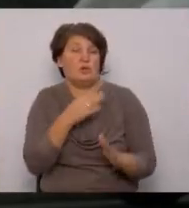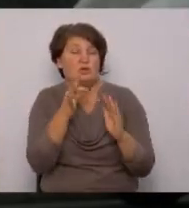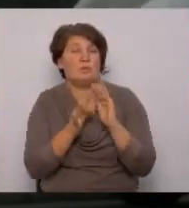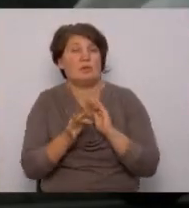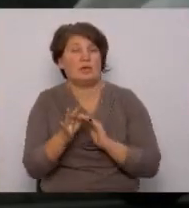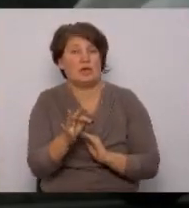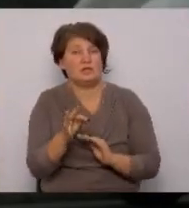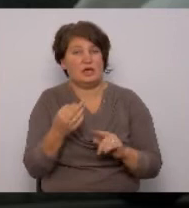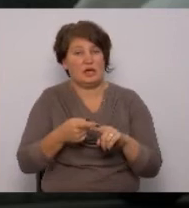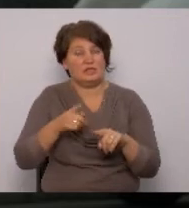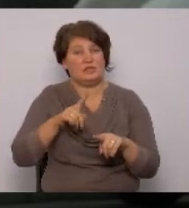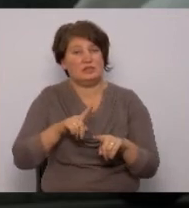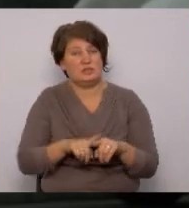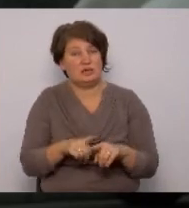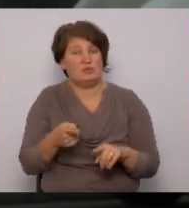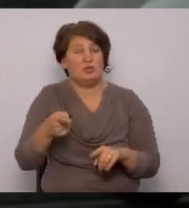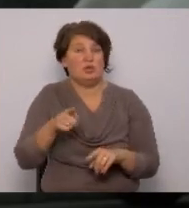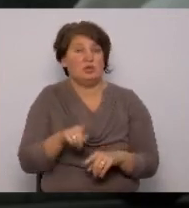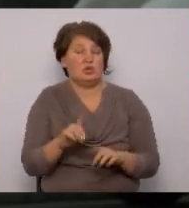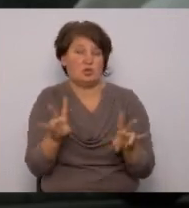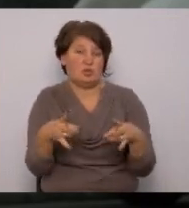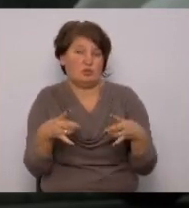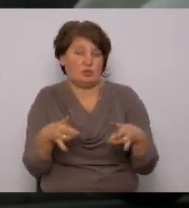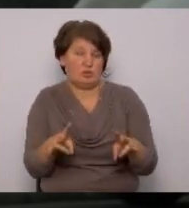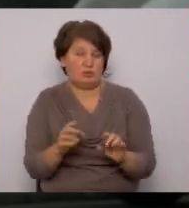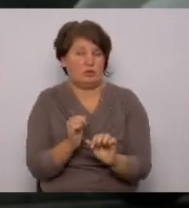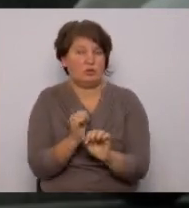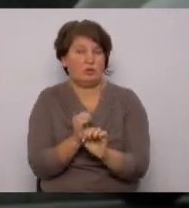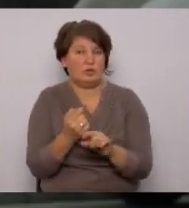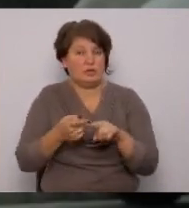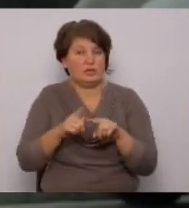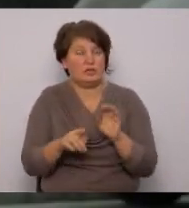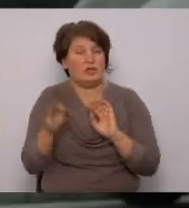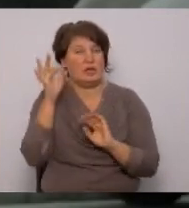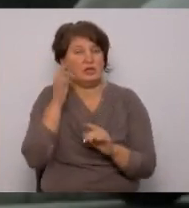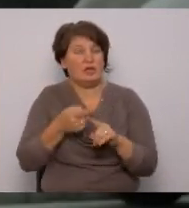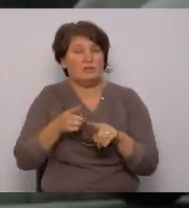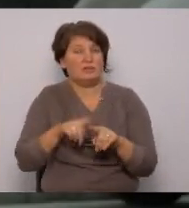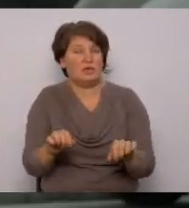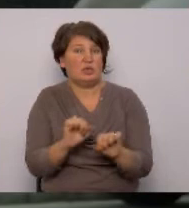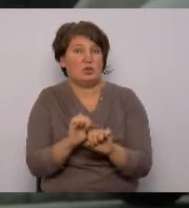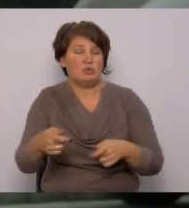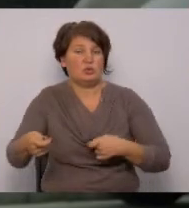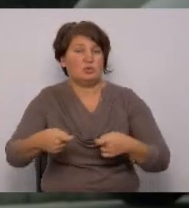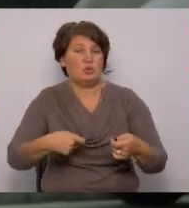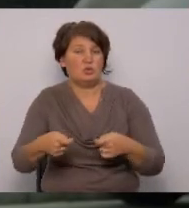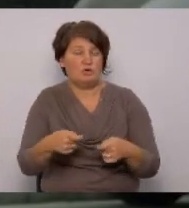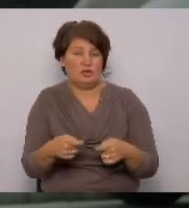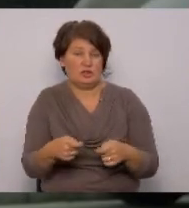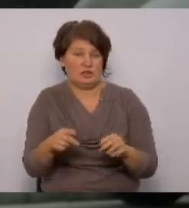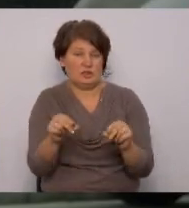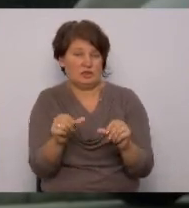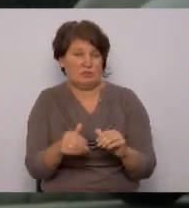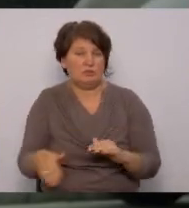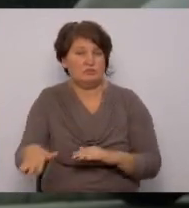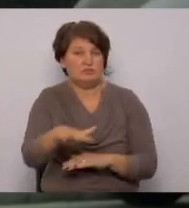ці червоні лінії, пропорції, за які точно не потрібно заходити. Тобто це, ну нагадаю ще раз, це не можна торгувати територіальною цілісністю України, він як